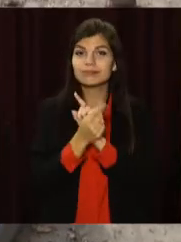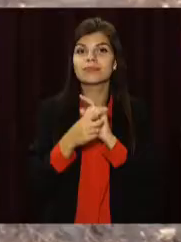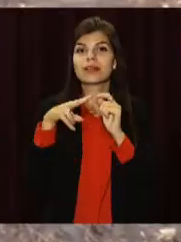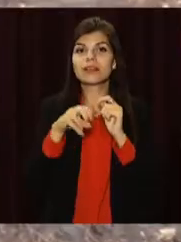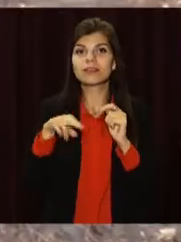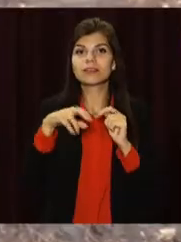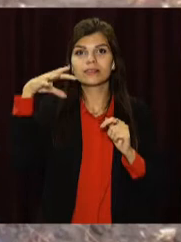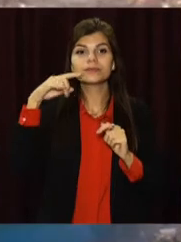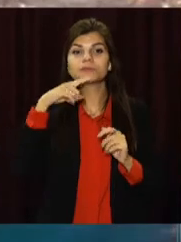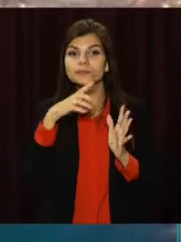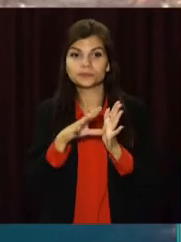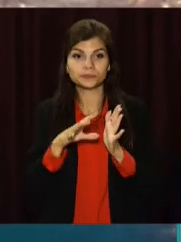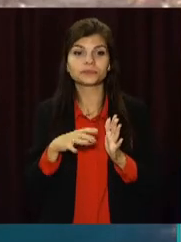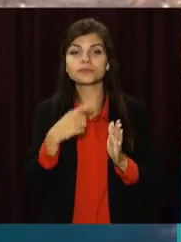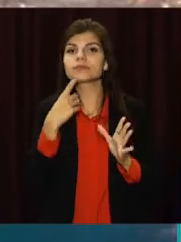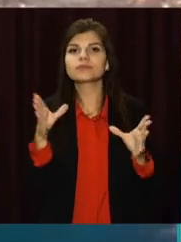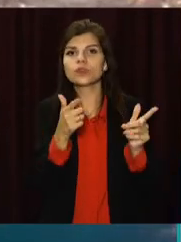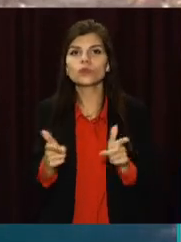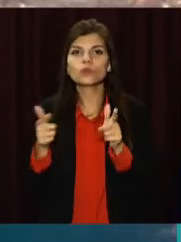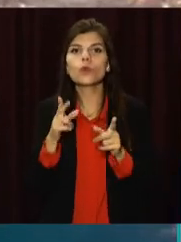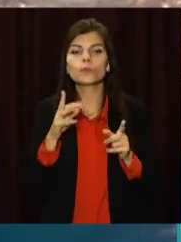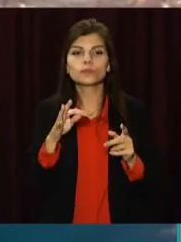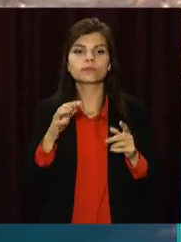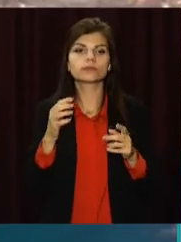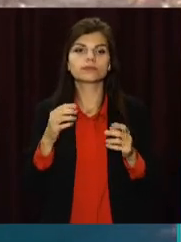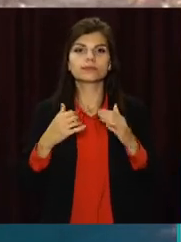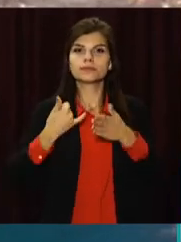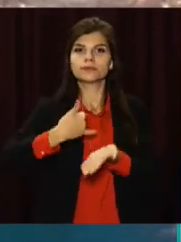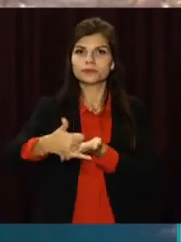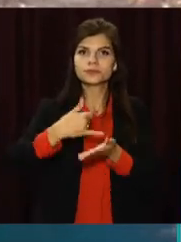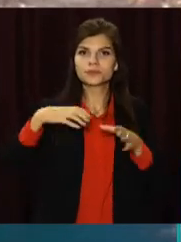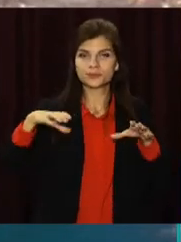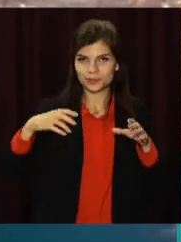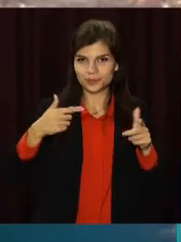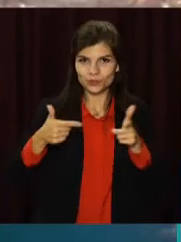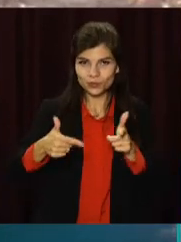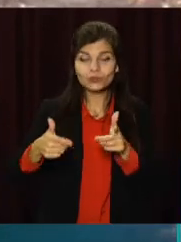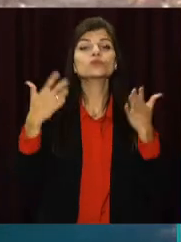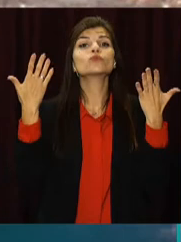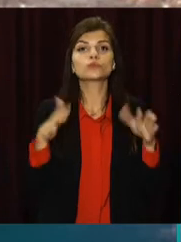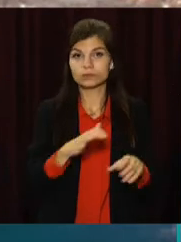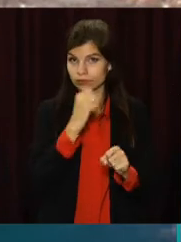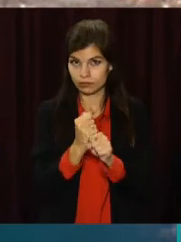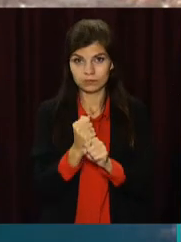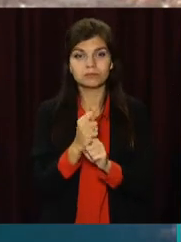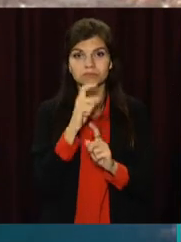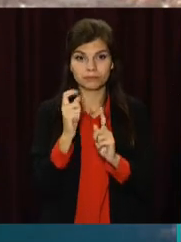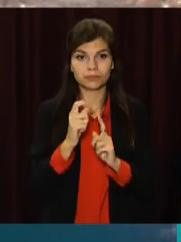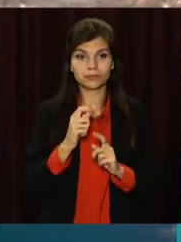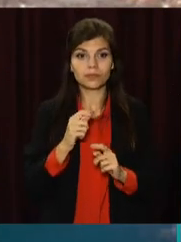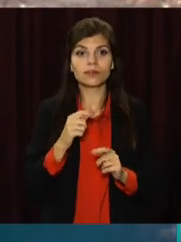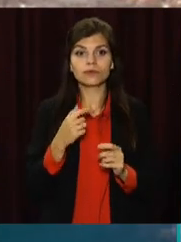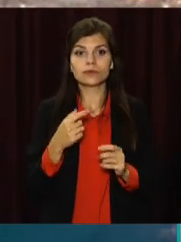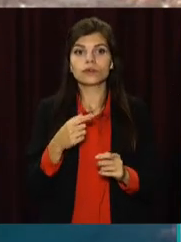LED-світильники. Практично всі підготовлені роботи по укладці тротуарної плітки всі зроблені. Значить, і